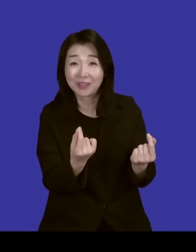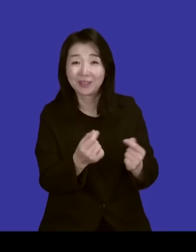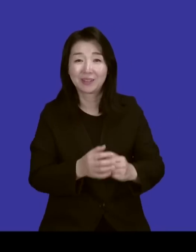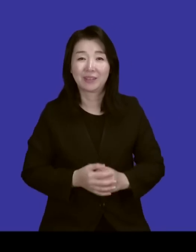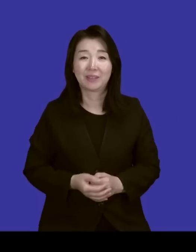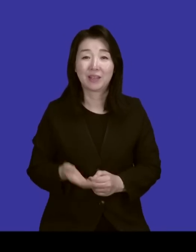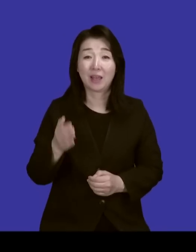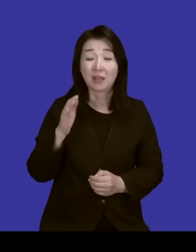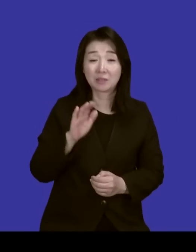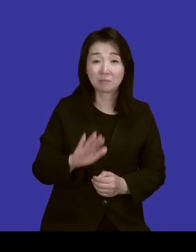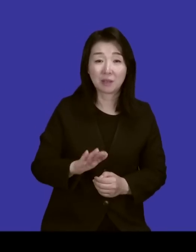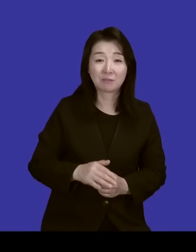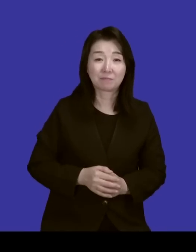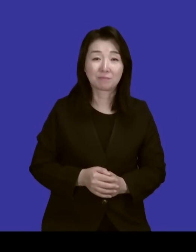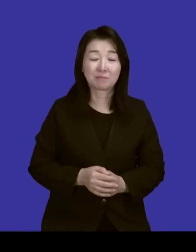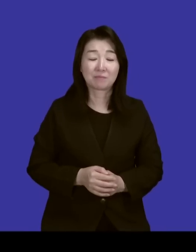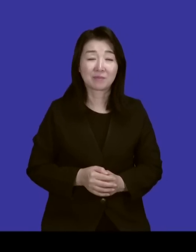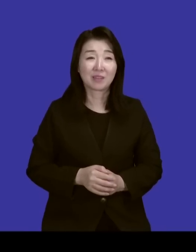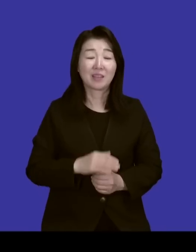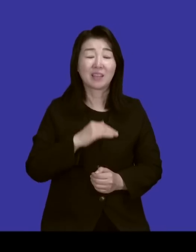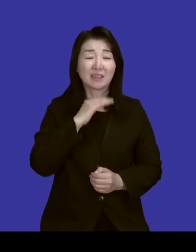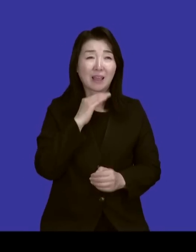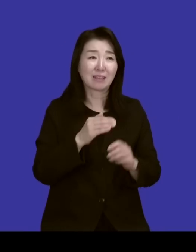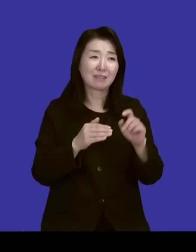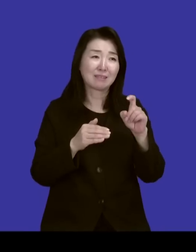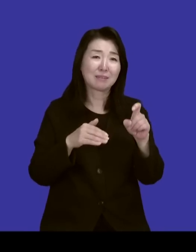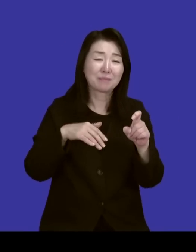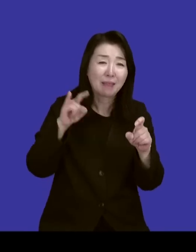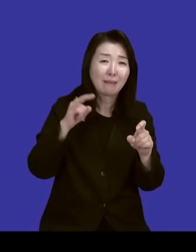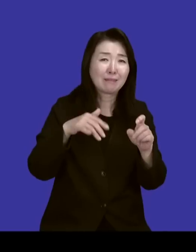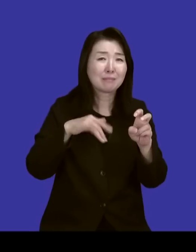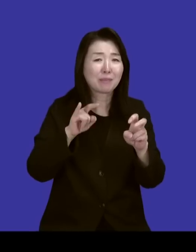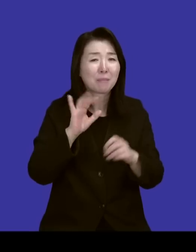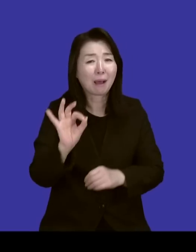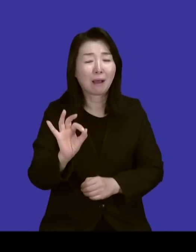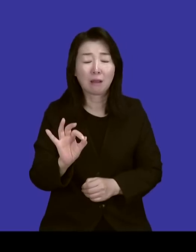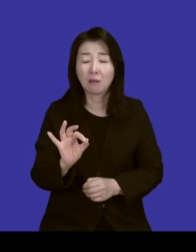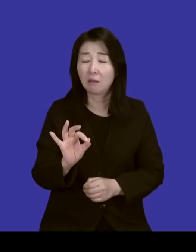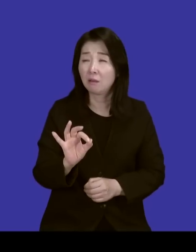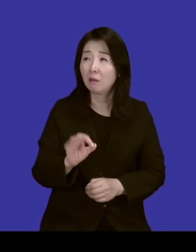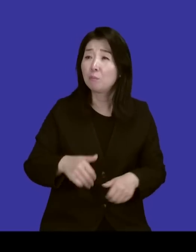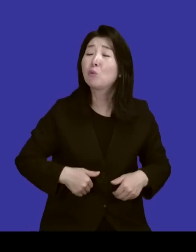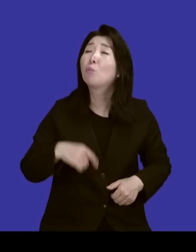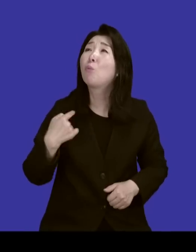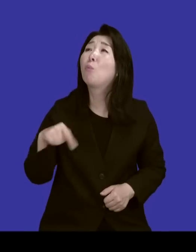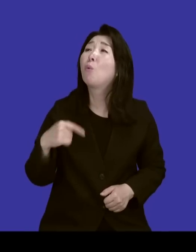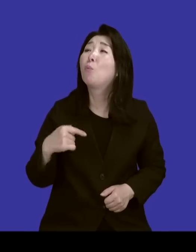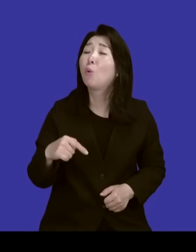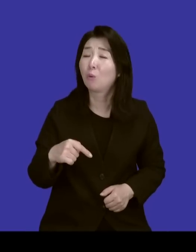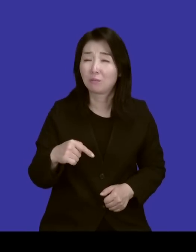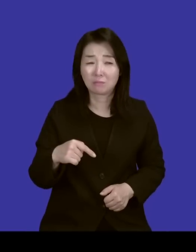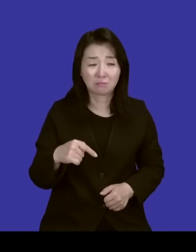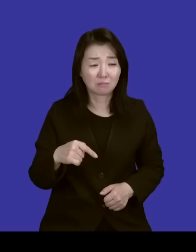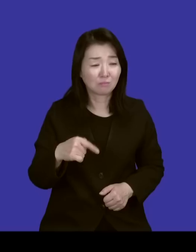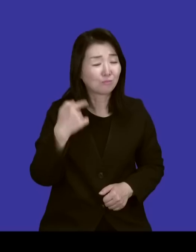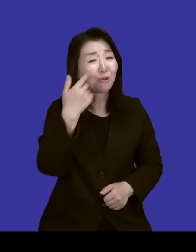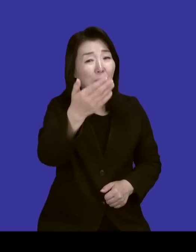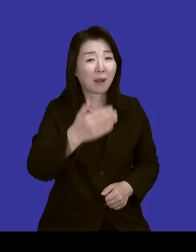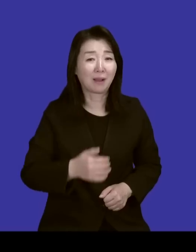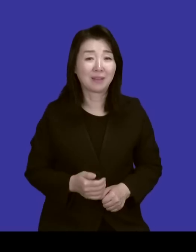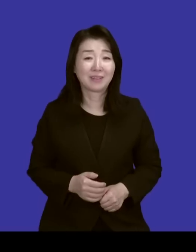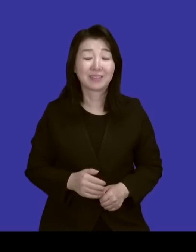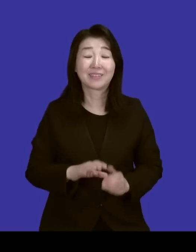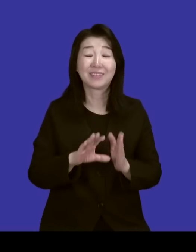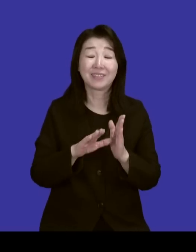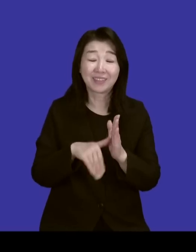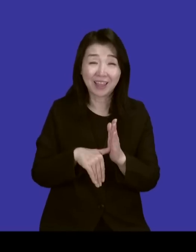근데 티네이저쯤 맞아요. 돼갖고 뭐 달라고 그러면 안 사줘요. 부모가 따지잖아요. 맞아요. 왜 필요하니? 그렇게 기도 응답이 제일